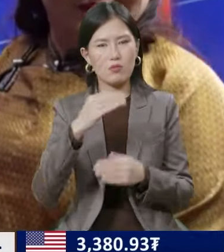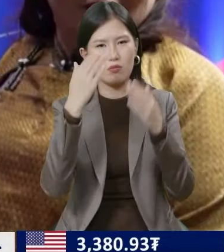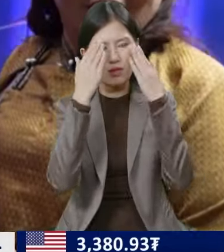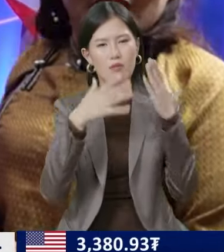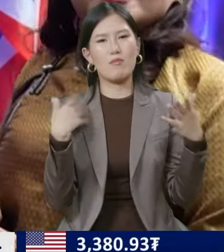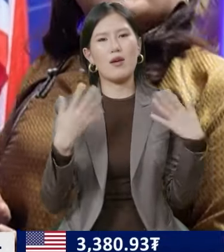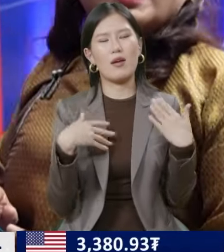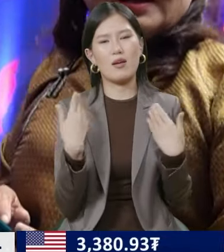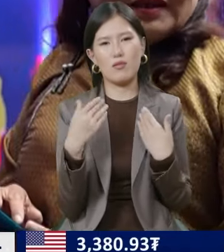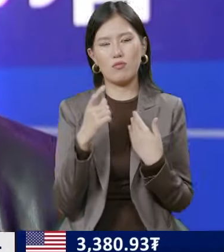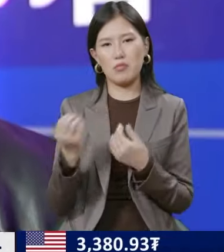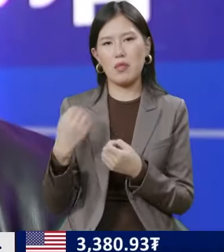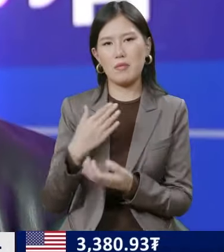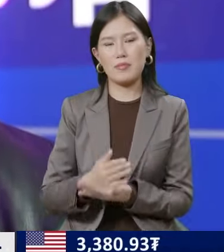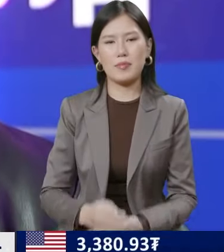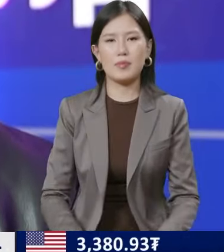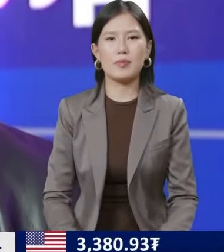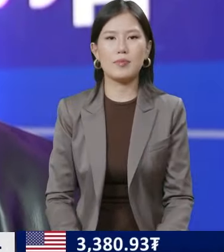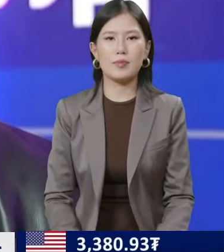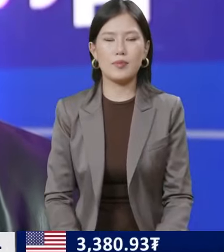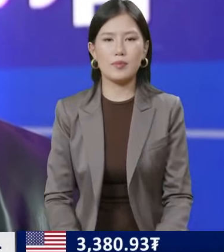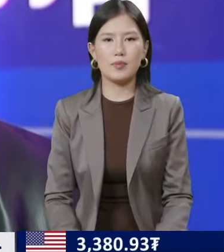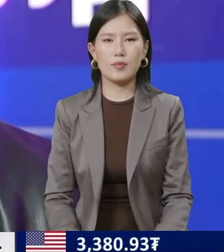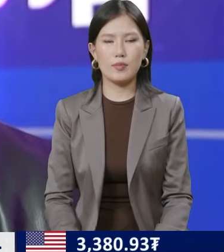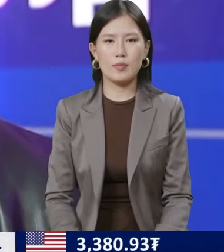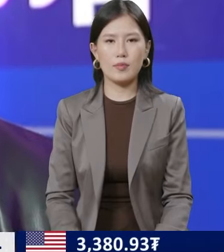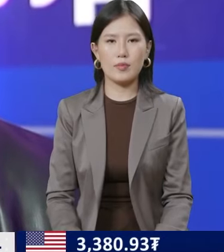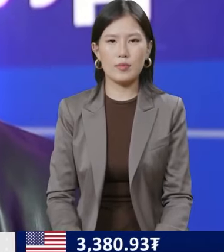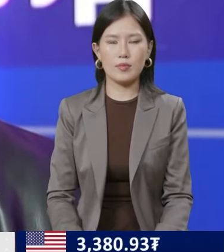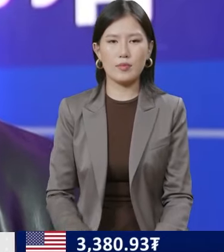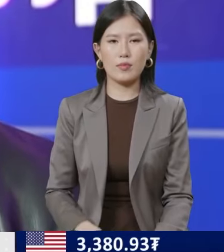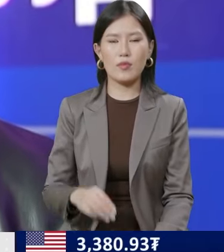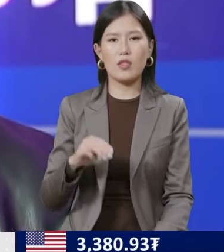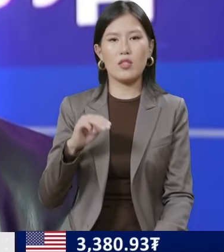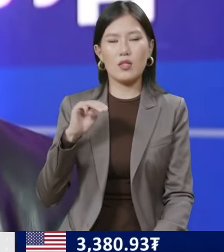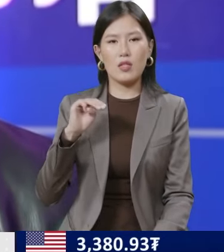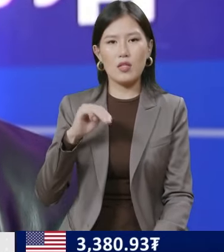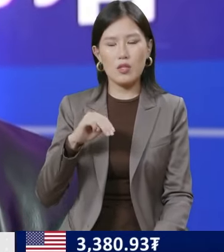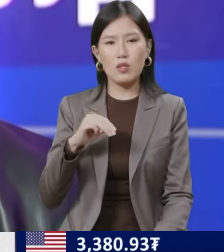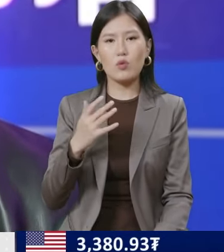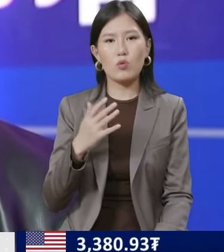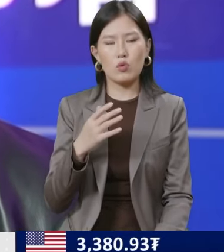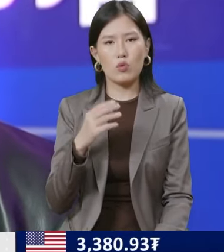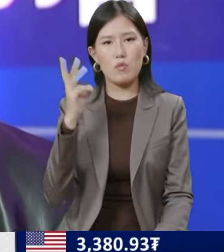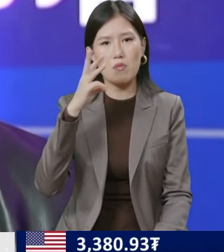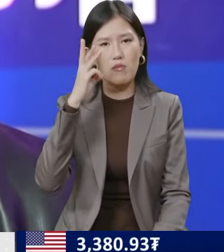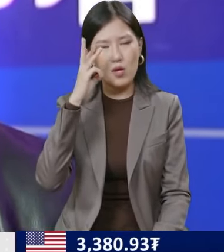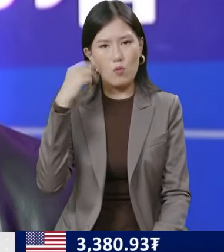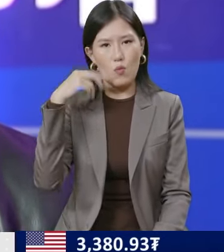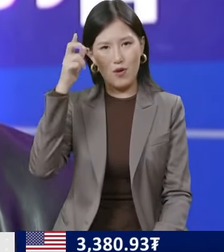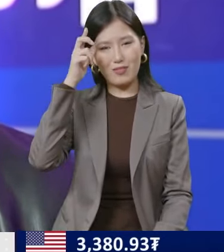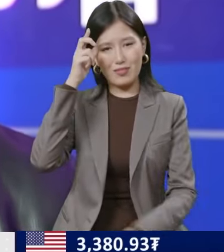байгаагаа ахмадууд илэрхийллээ. Одоо ингээд мэдлэгчэнд итгүрт гарддаггүй шүү дээ. Тэгэхээр тэр сайхан мэдлэгээрээ хооч